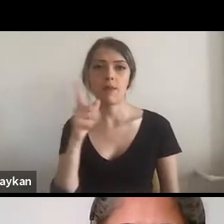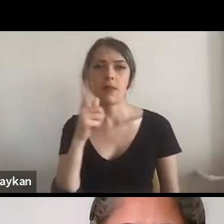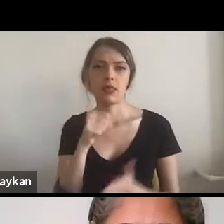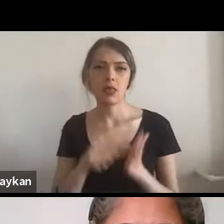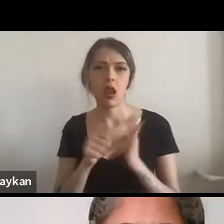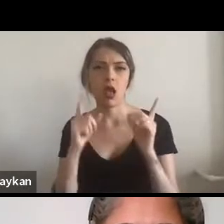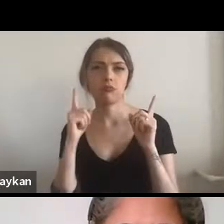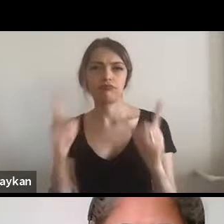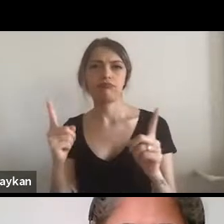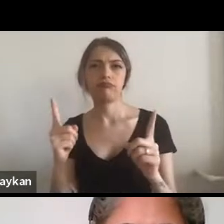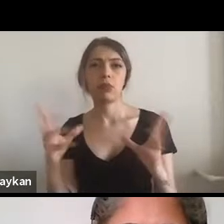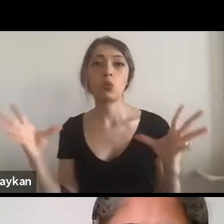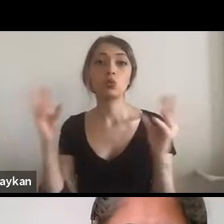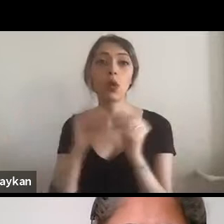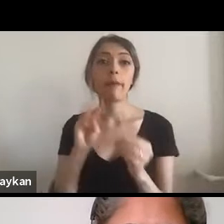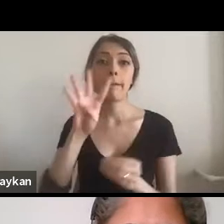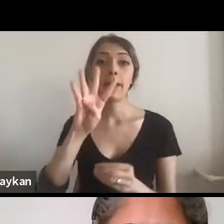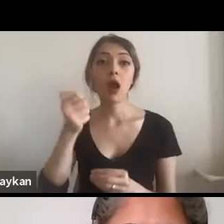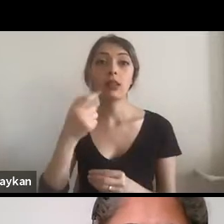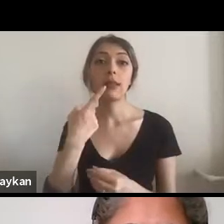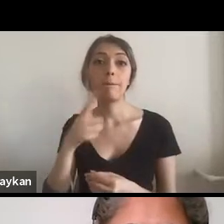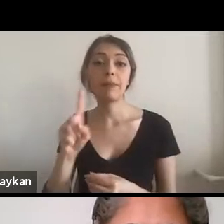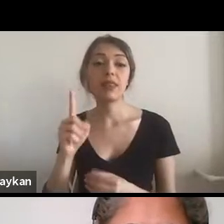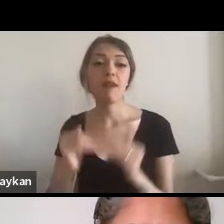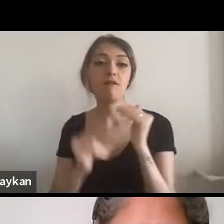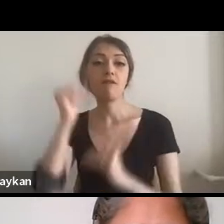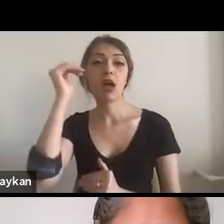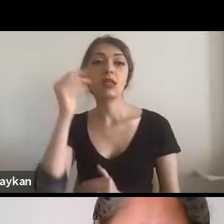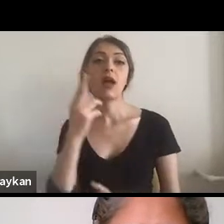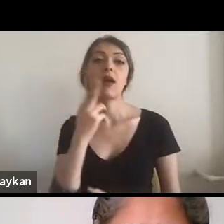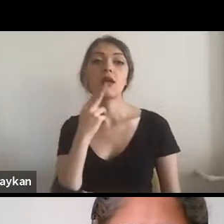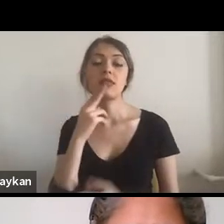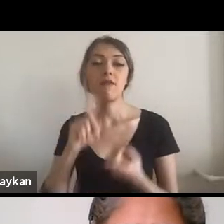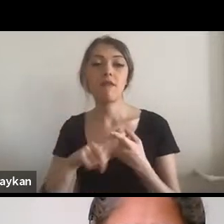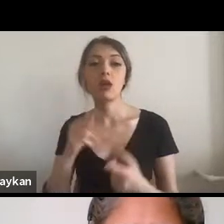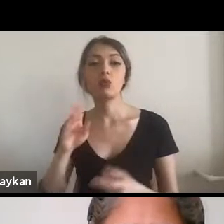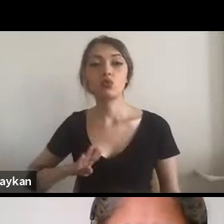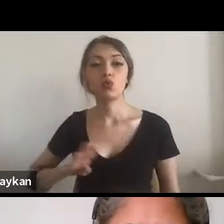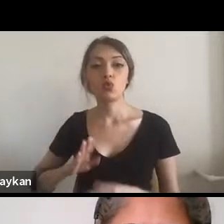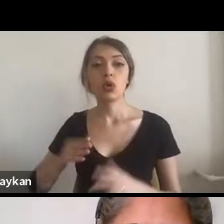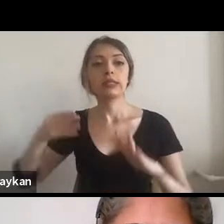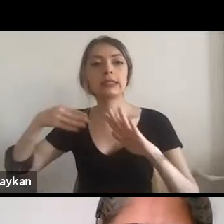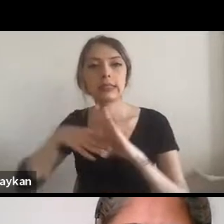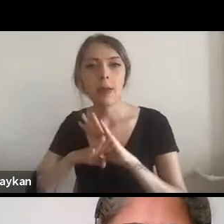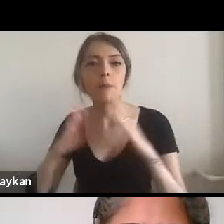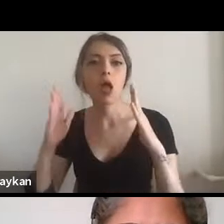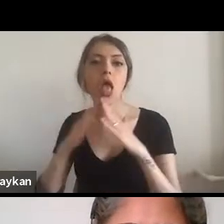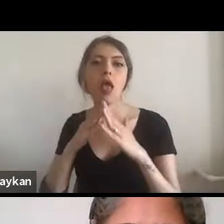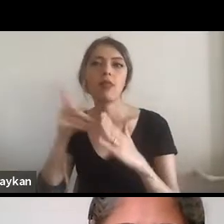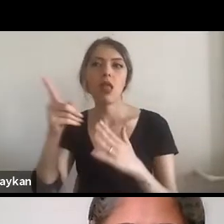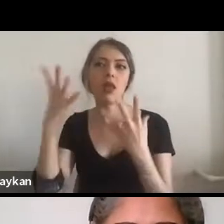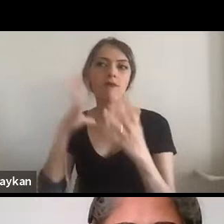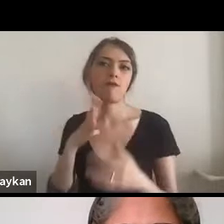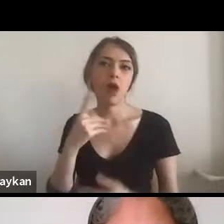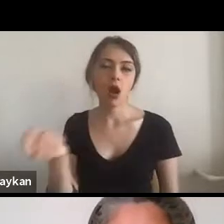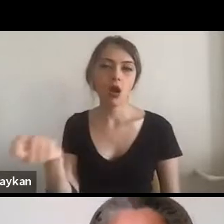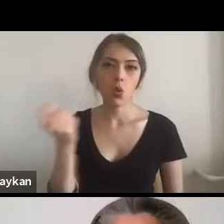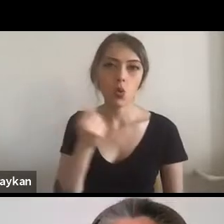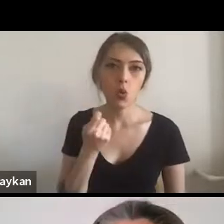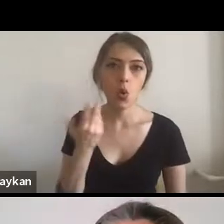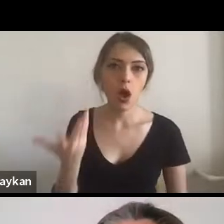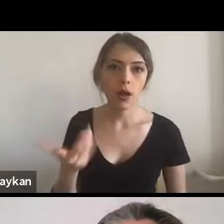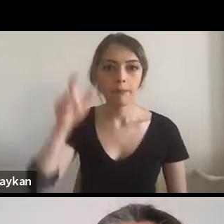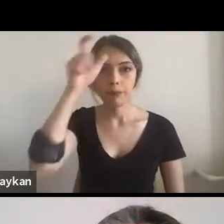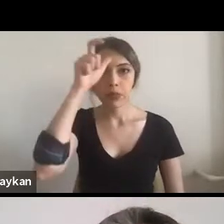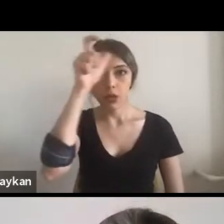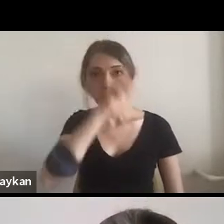arasında toplamda 46 binden fazla kadın ve çocuğun sığınaklardan hizmet aldığının altı çiziliyor. Şimdi Türkiye